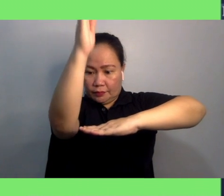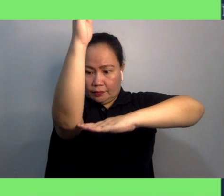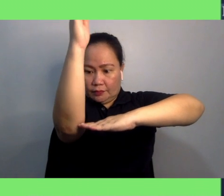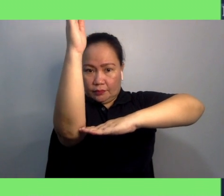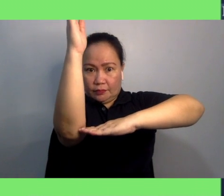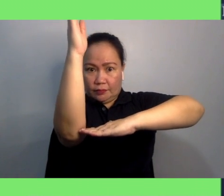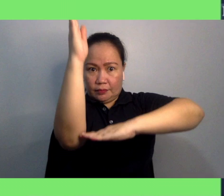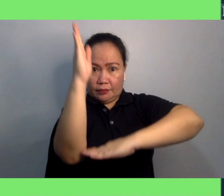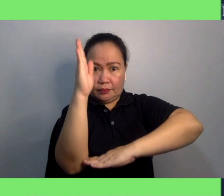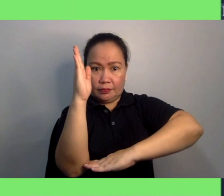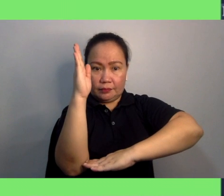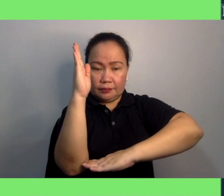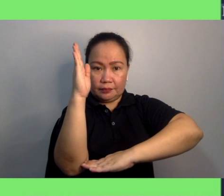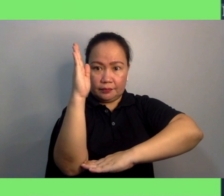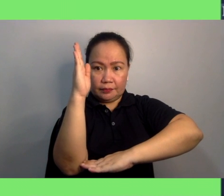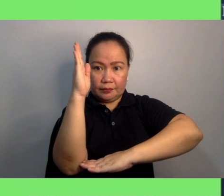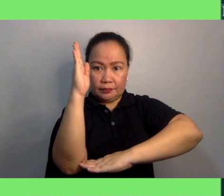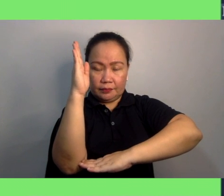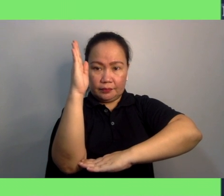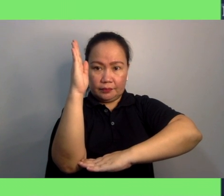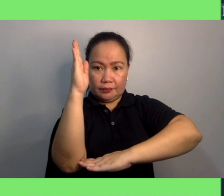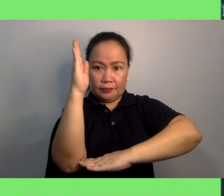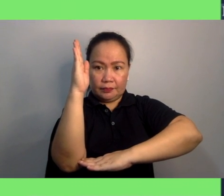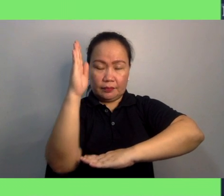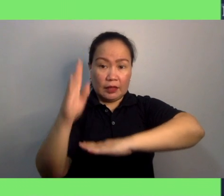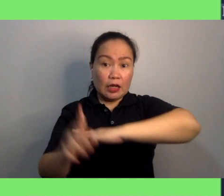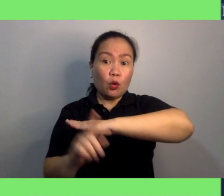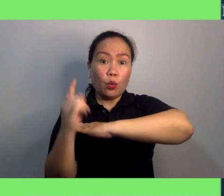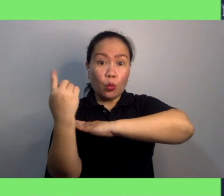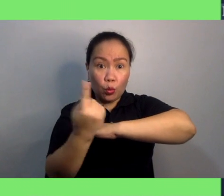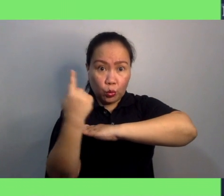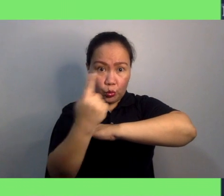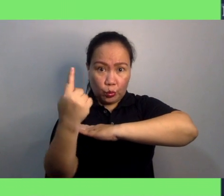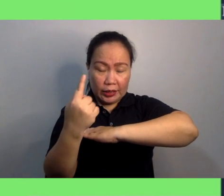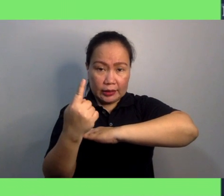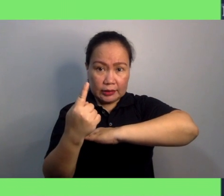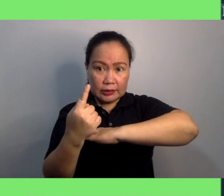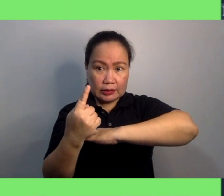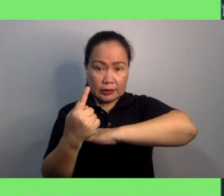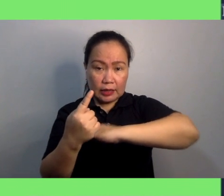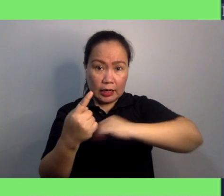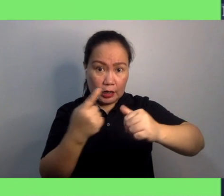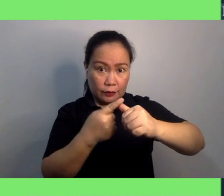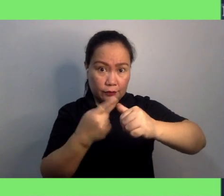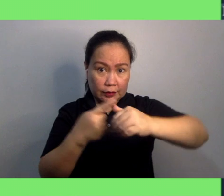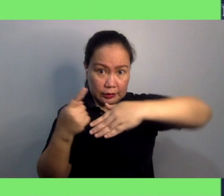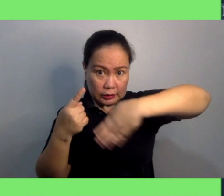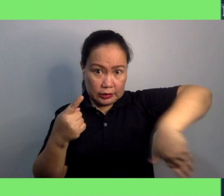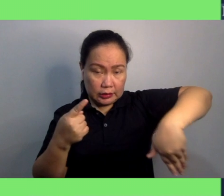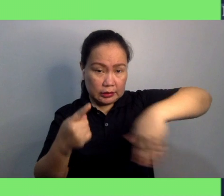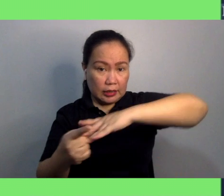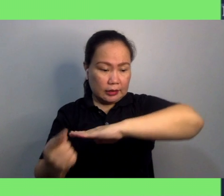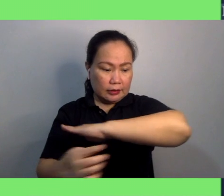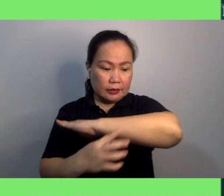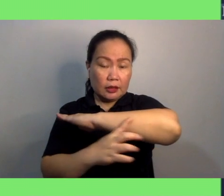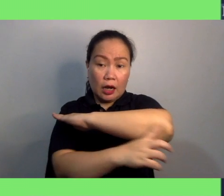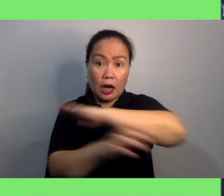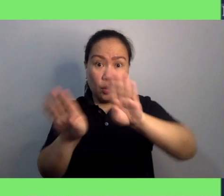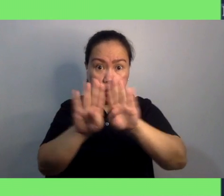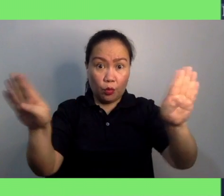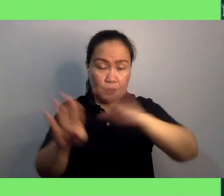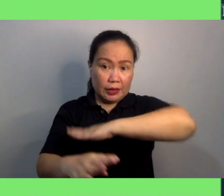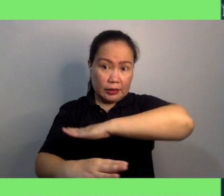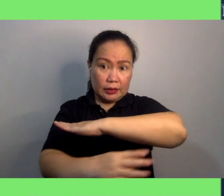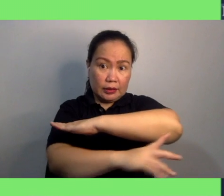ay nakatapat dapat sa 0 degree. Okay? Ma'am, pwede po bang ito ang gamitin namin? Yes,